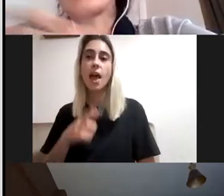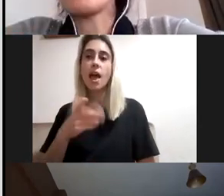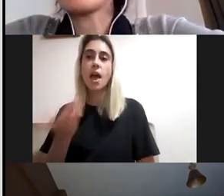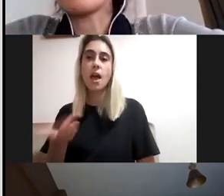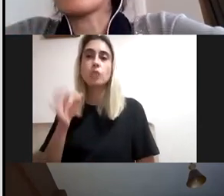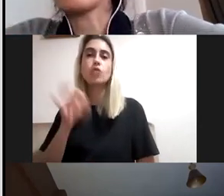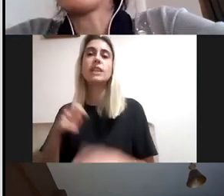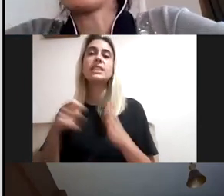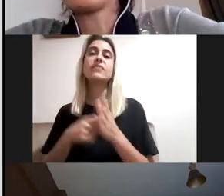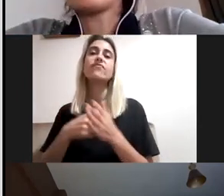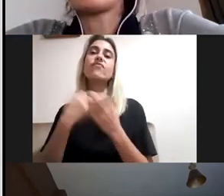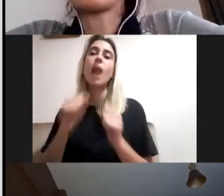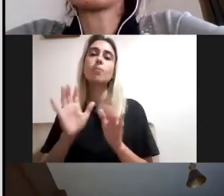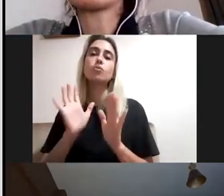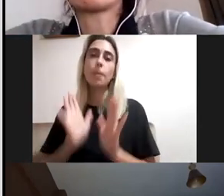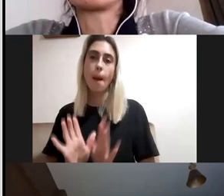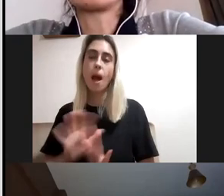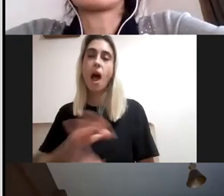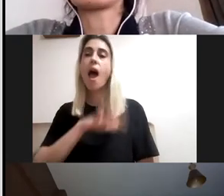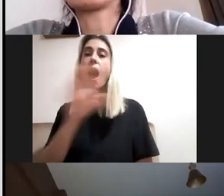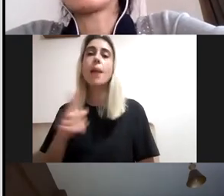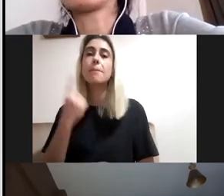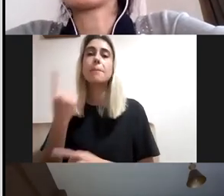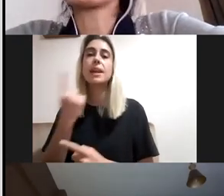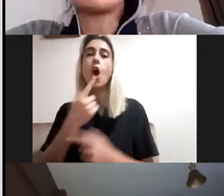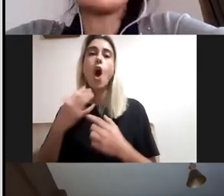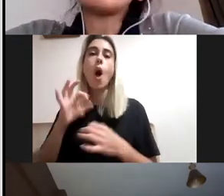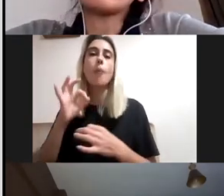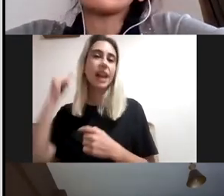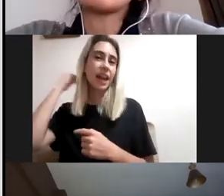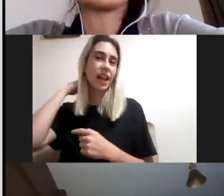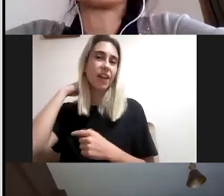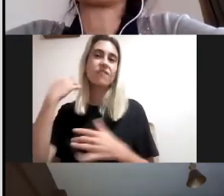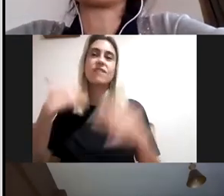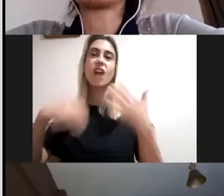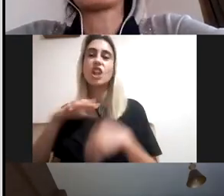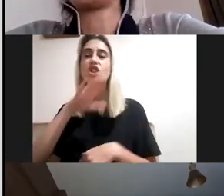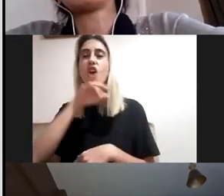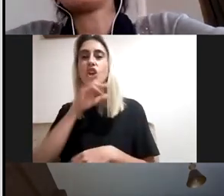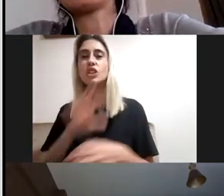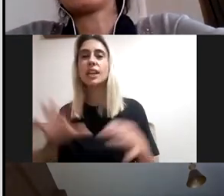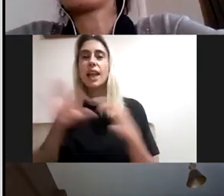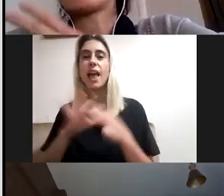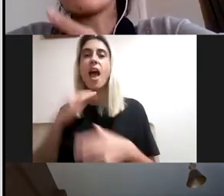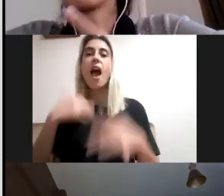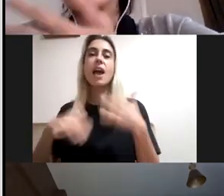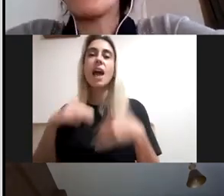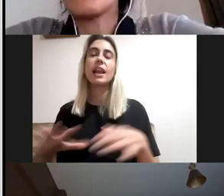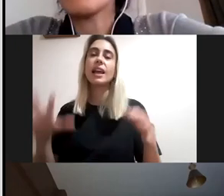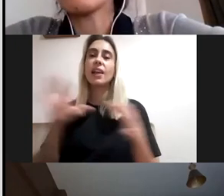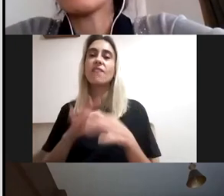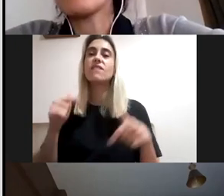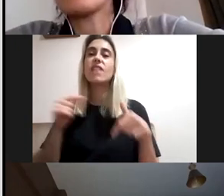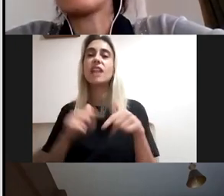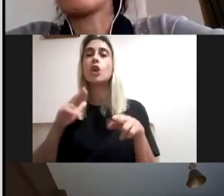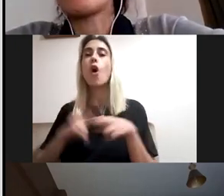isim veremeyeceğim belki ama her bir işte omurilik felçlerinden yaşlılarla ilgili STK'lardan engellilerle ilgili federasyon ve